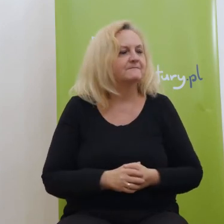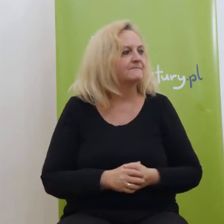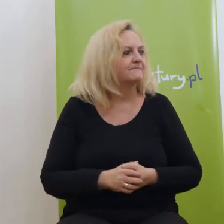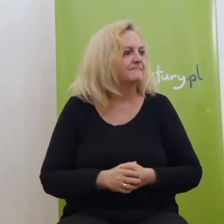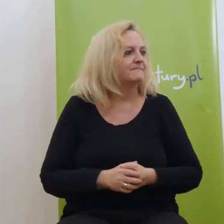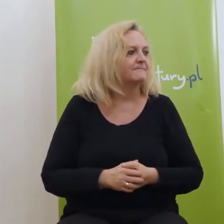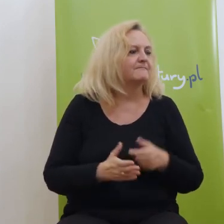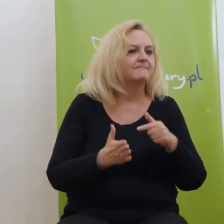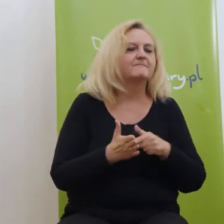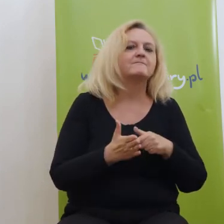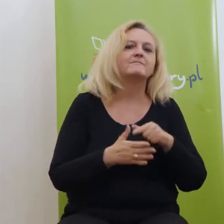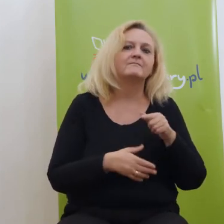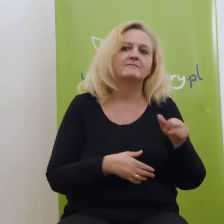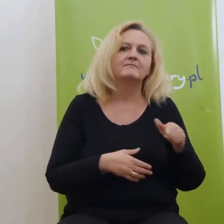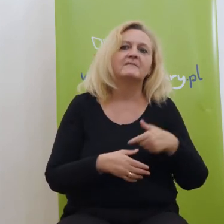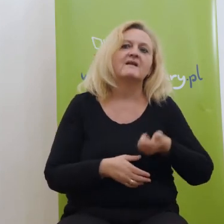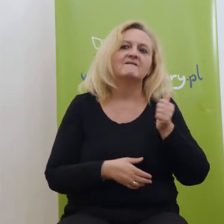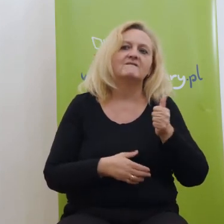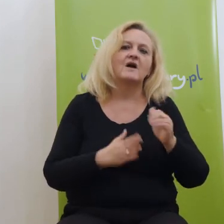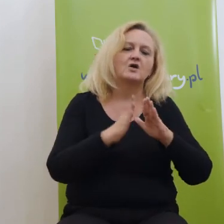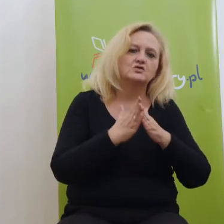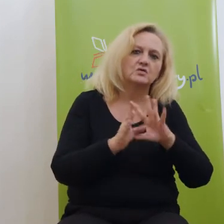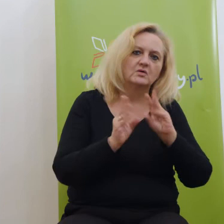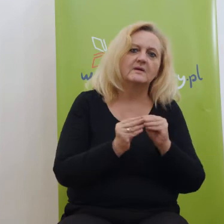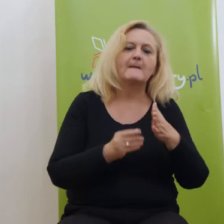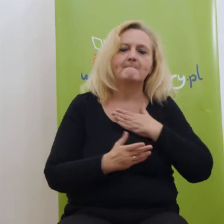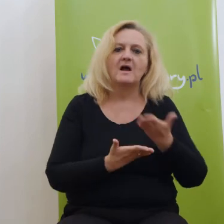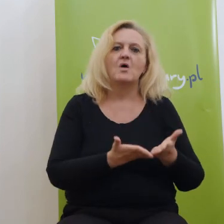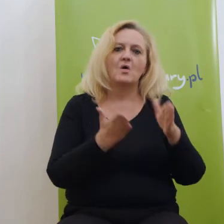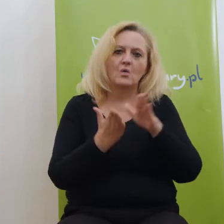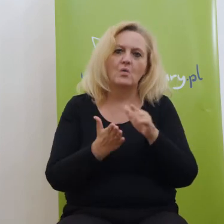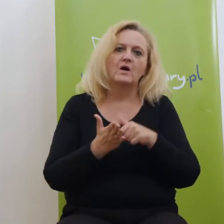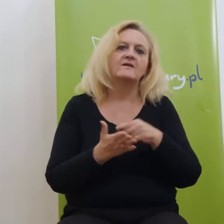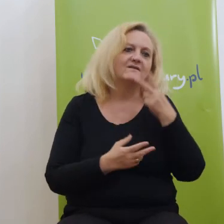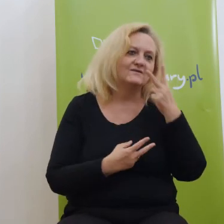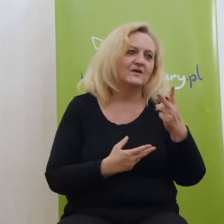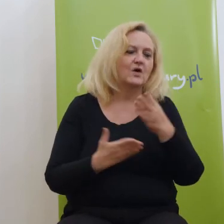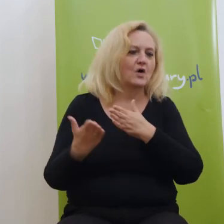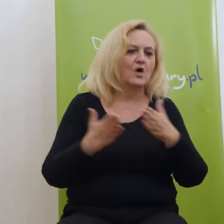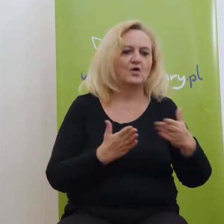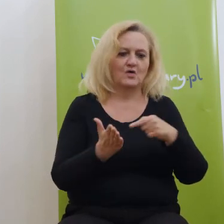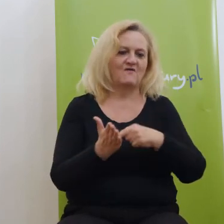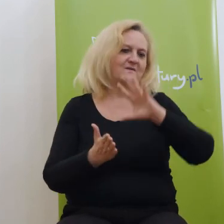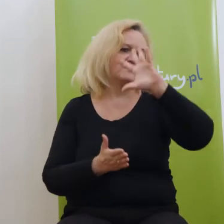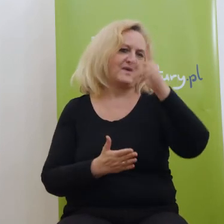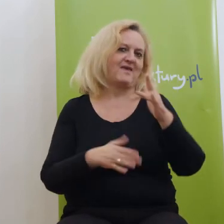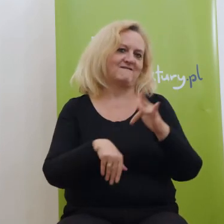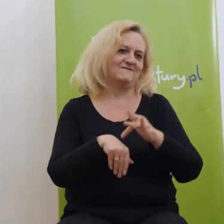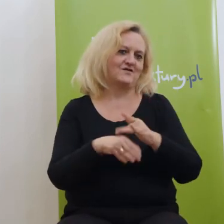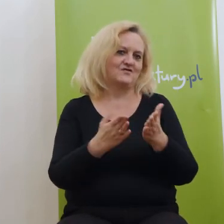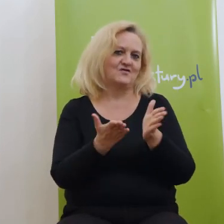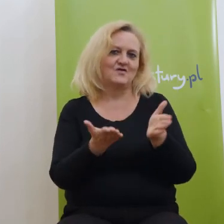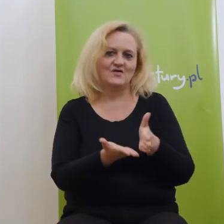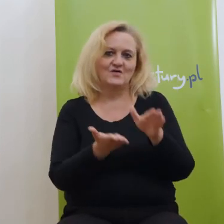Że życie ludzkie, ale też trochę literatura, to znaczy my mamy tę okładkę i widzimy już gotowy, piękny efekt,